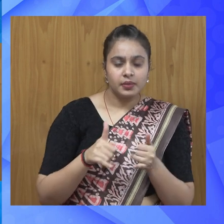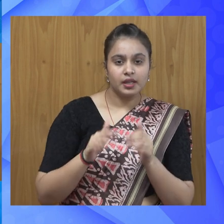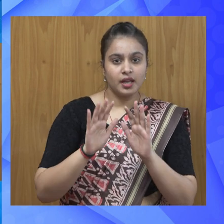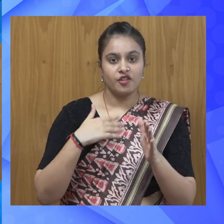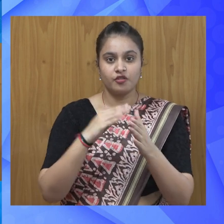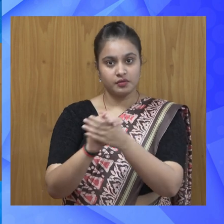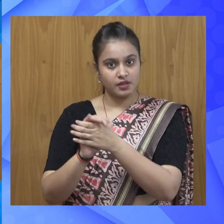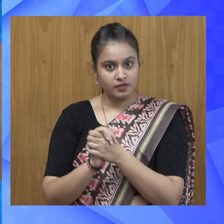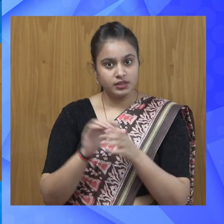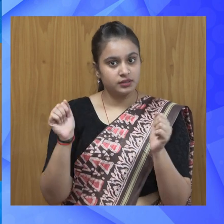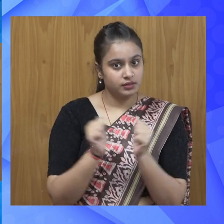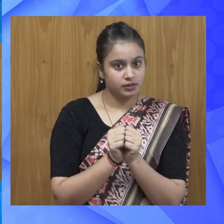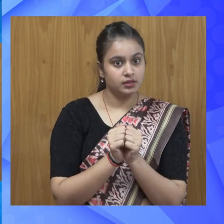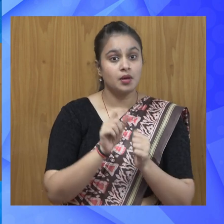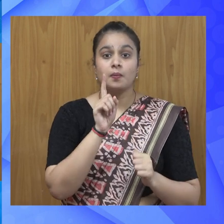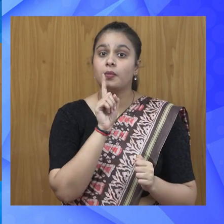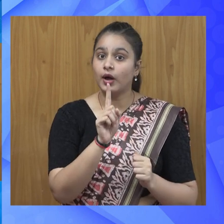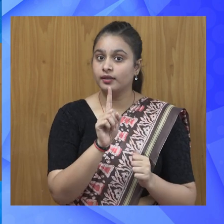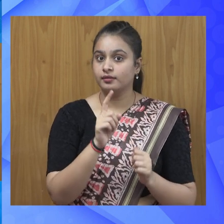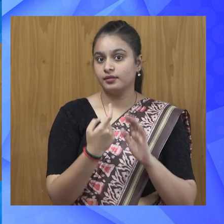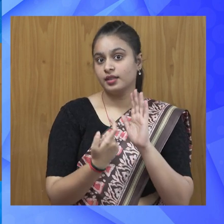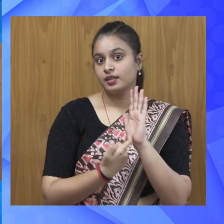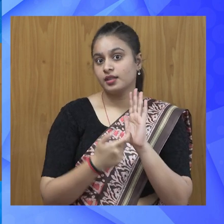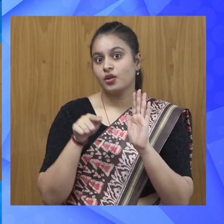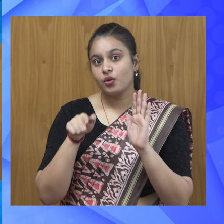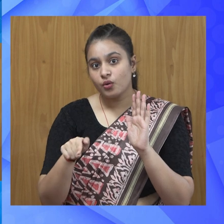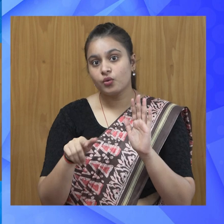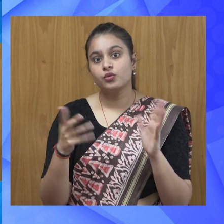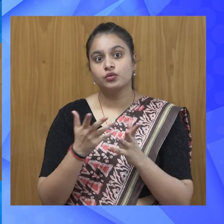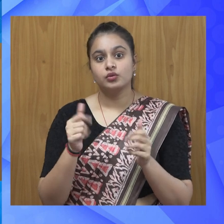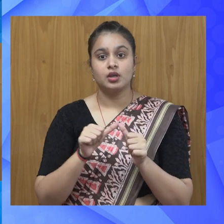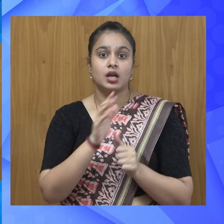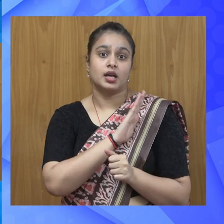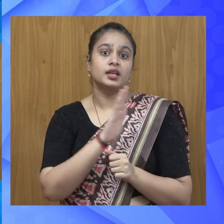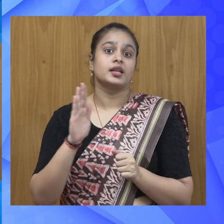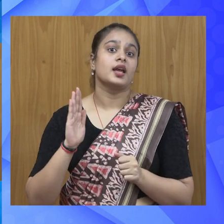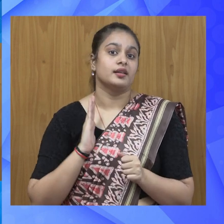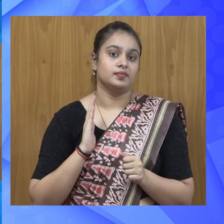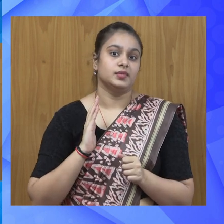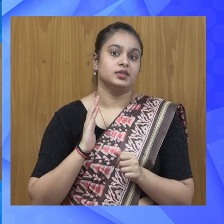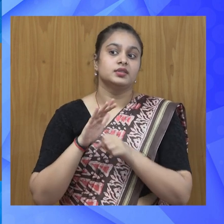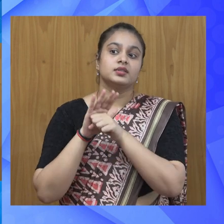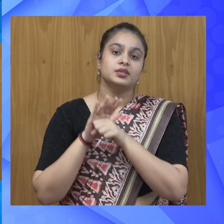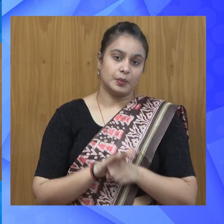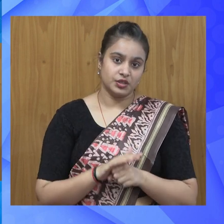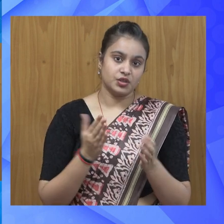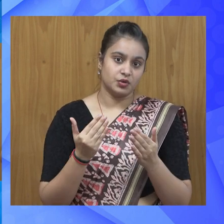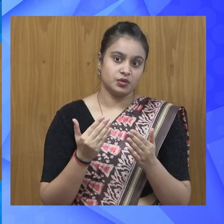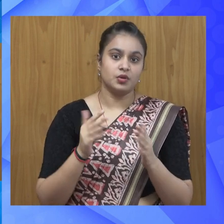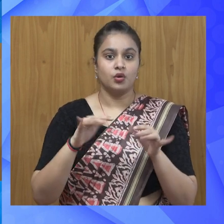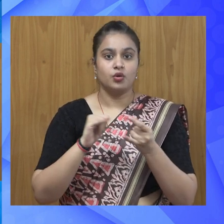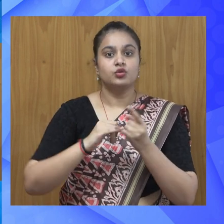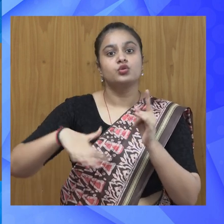विद हर फ्रेंड्स, आप देखें, लेकिन रिया वाज फीलिंग ओवरवेल्म्ड बाय द एकेडमिक प्रेशर, जो अक्सर हमारे क्लिनिक में आते हैं, एंड